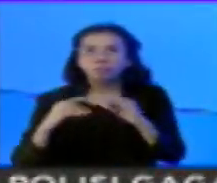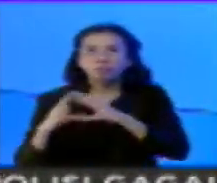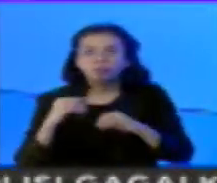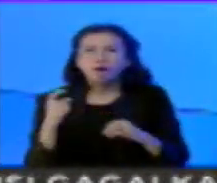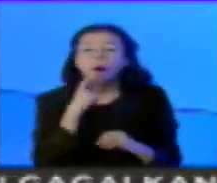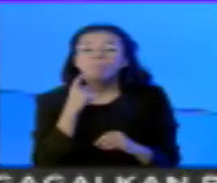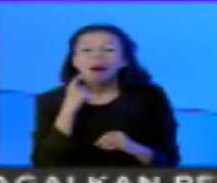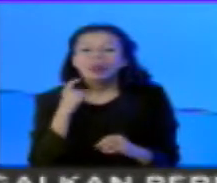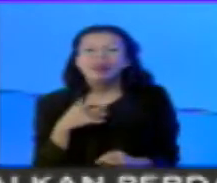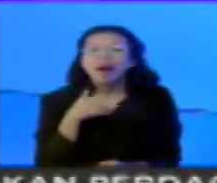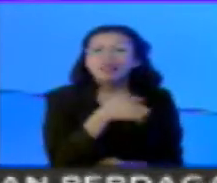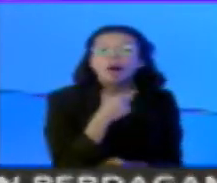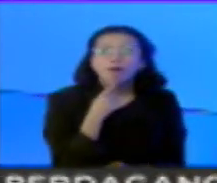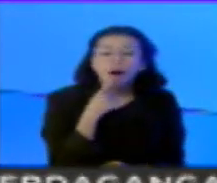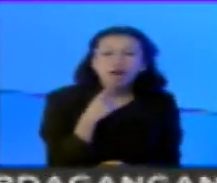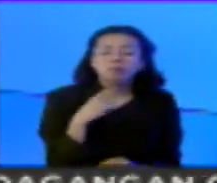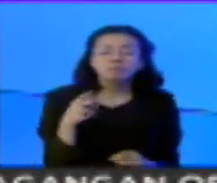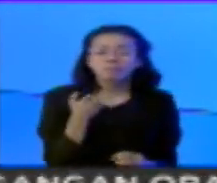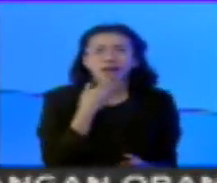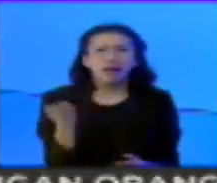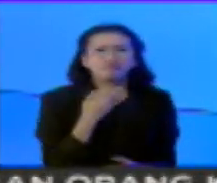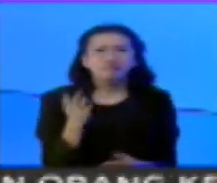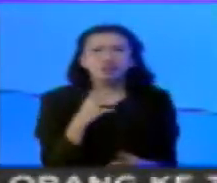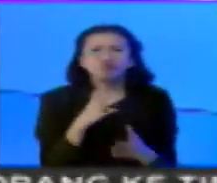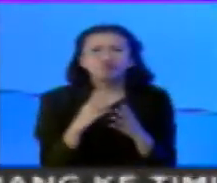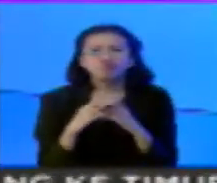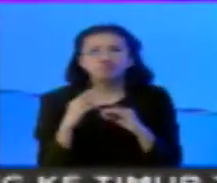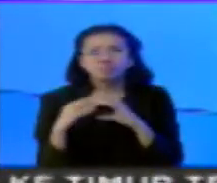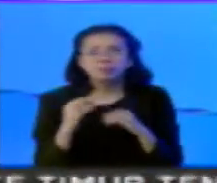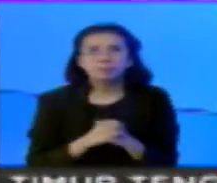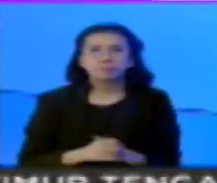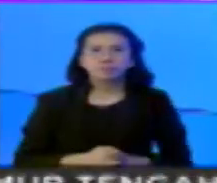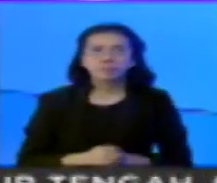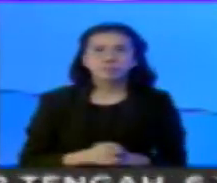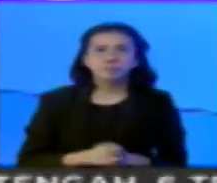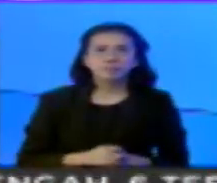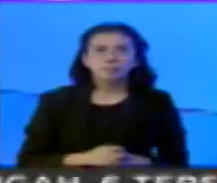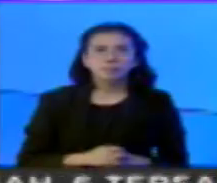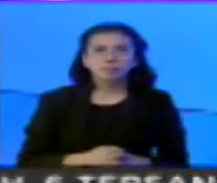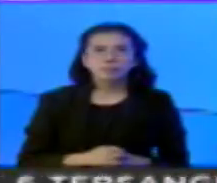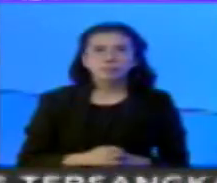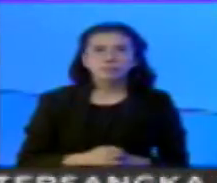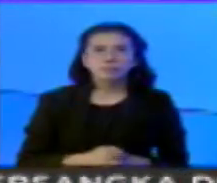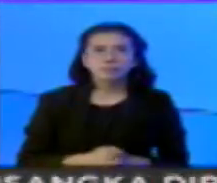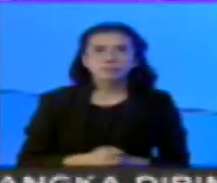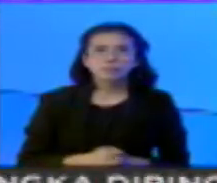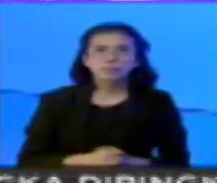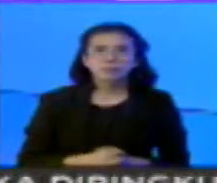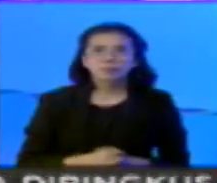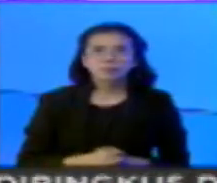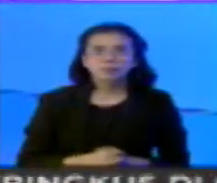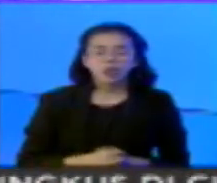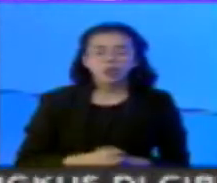ke kediaman calon Kapolri adalah hal biasa. Dialog dengan Pak Idam, ya, juga istri